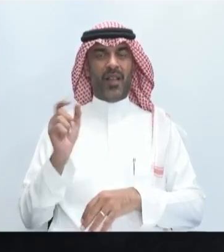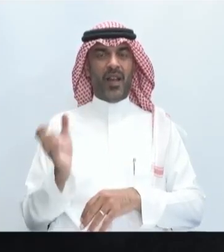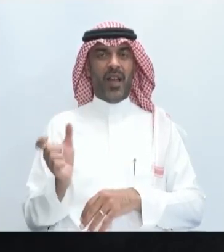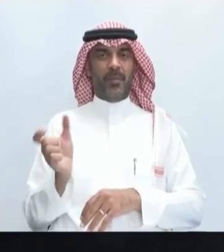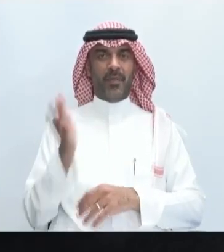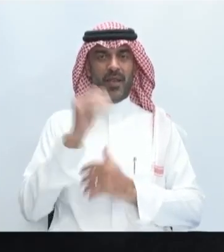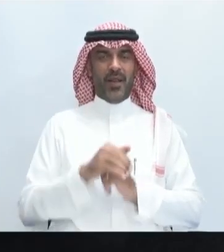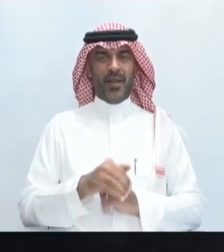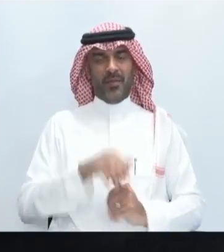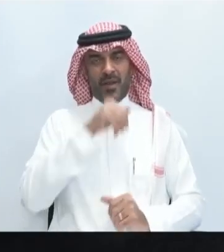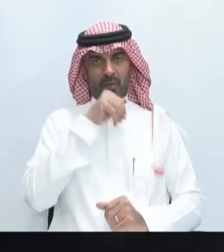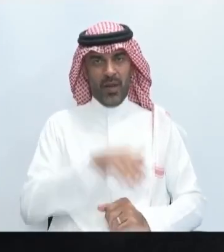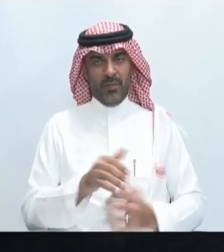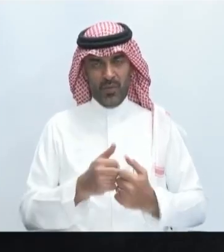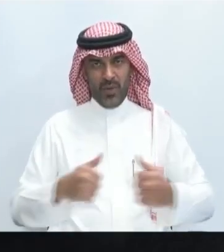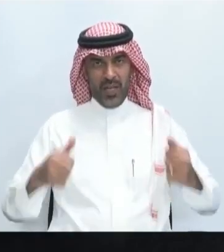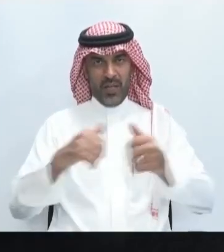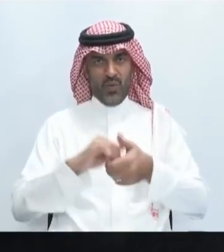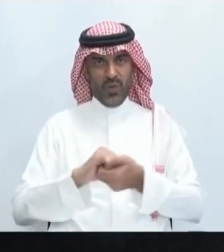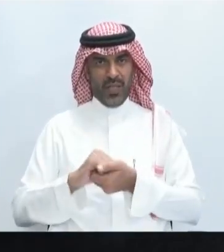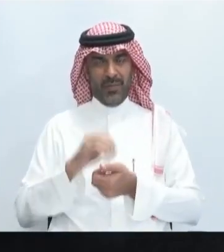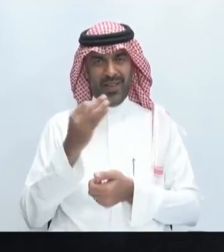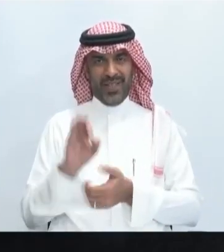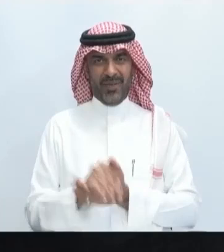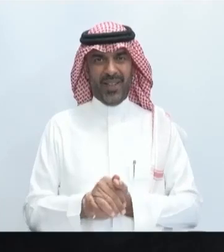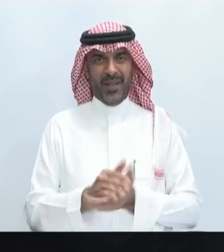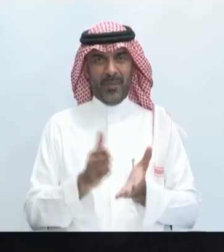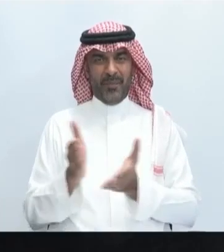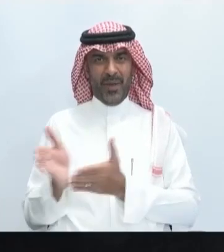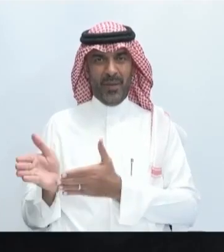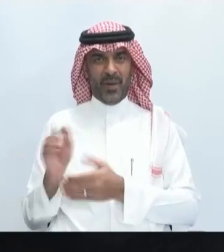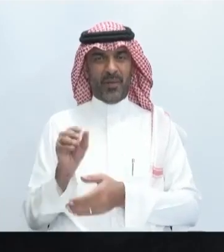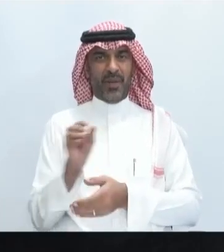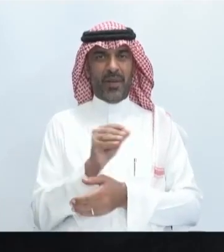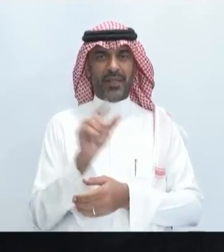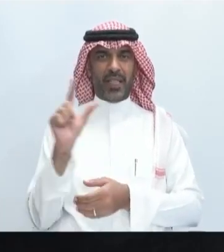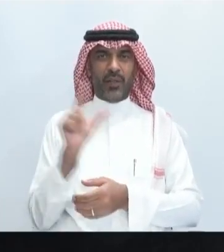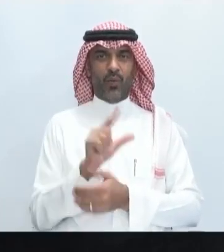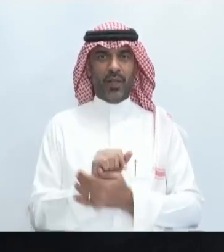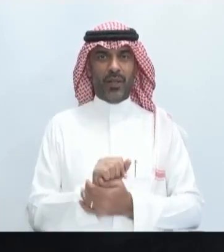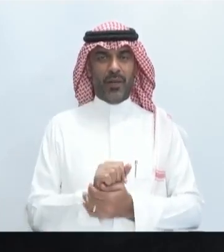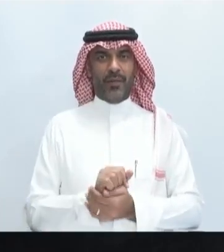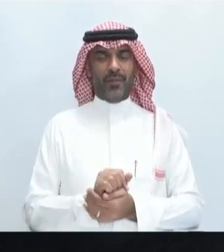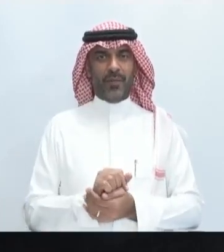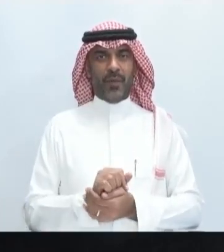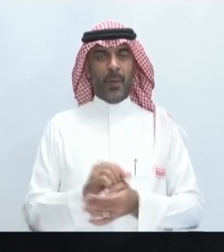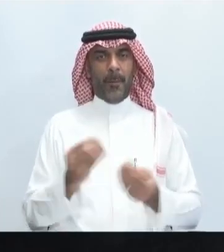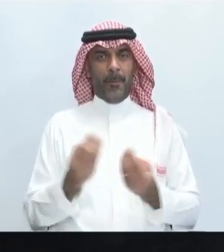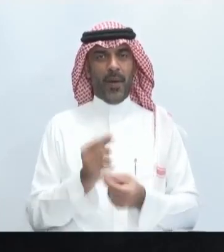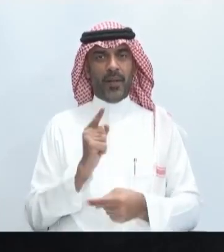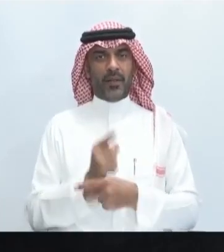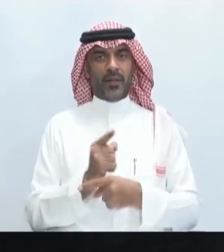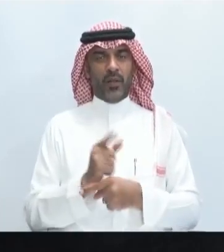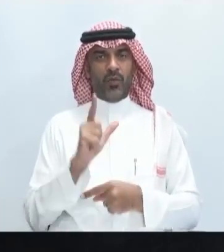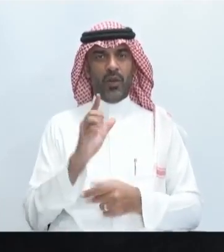نبينا محمد وعلى اله وصحبه اجمعين مرحبا بكم في ماده لغه الجميله في هذا الدرس سيكون